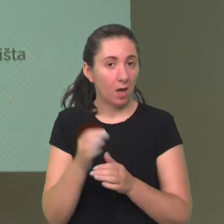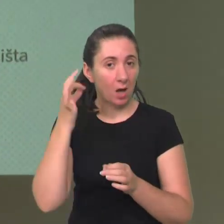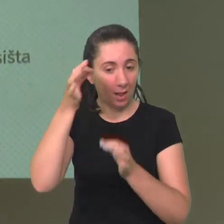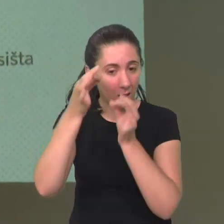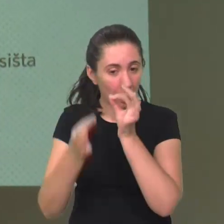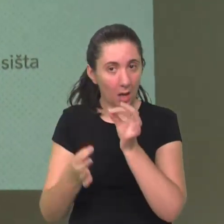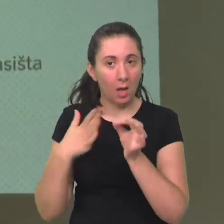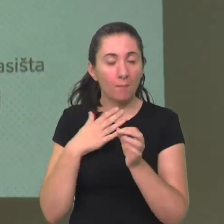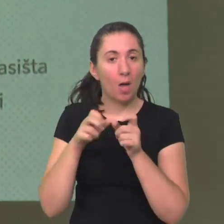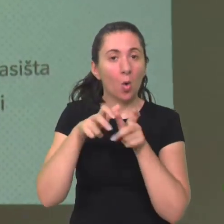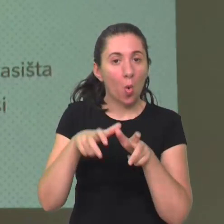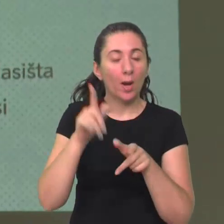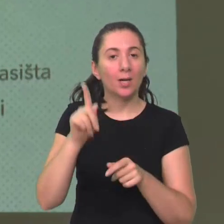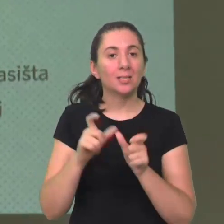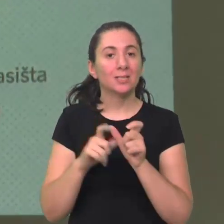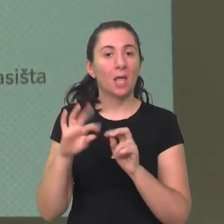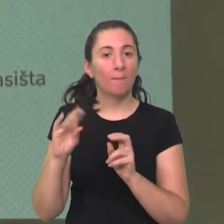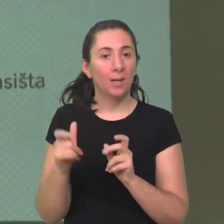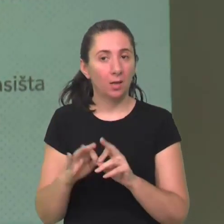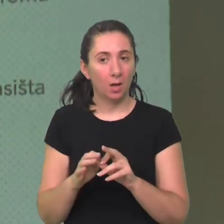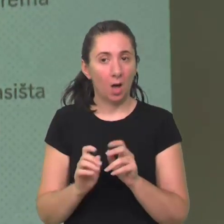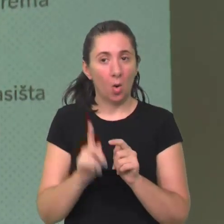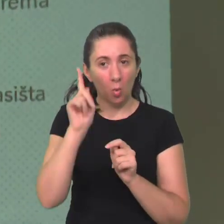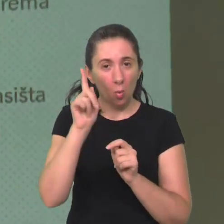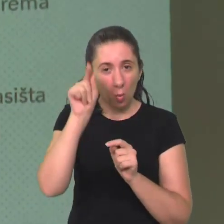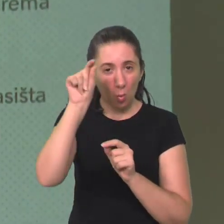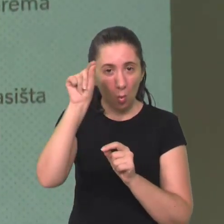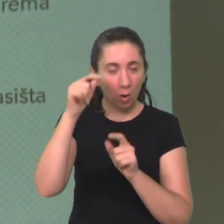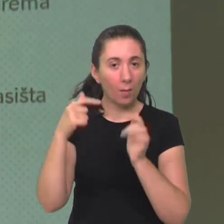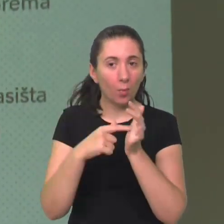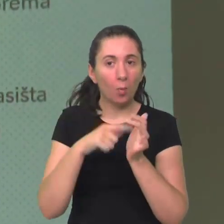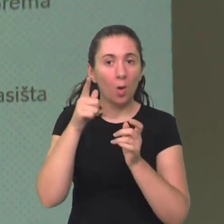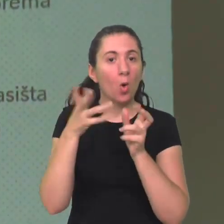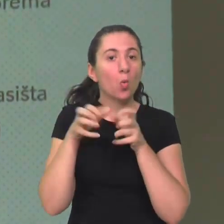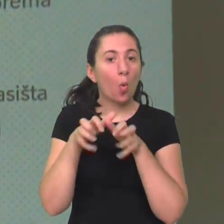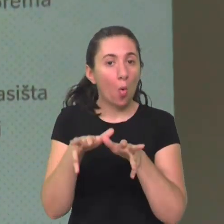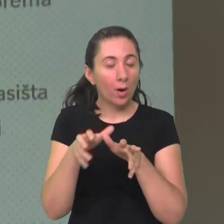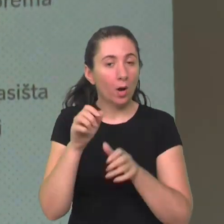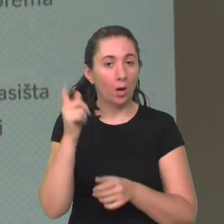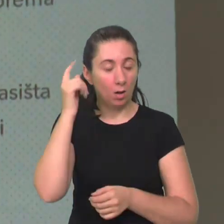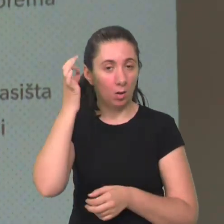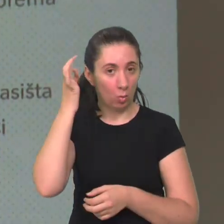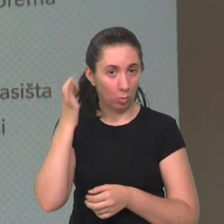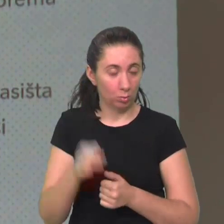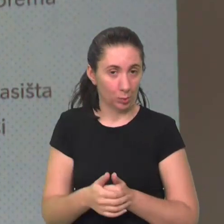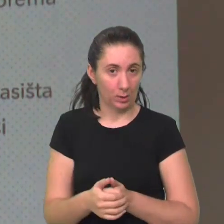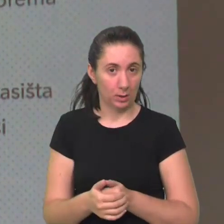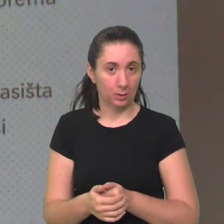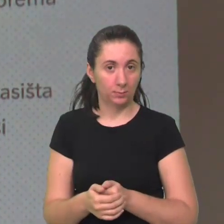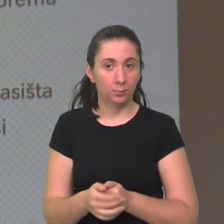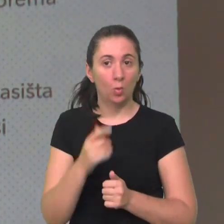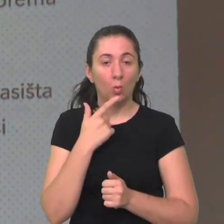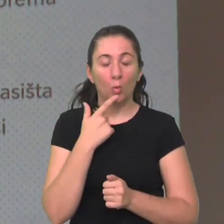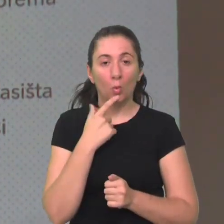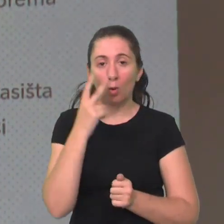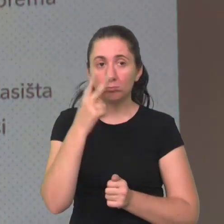dijela, to su korijen i stabljika. Ovdje u ovom gornjem desnom uglu je prikazan taj korijen kose,